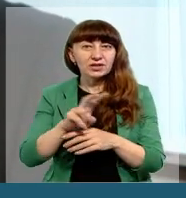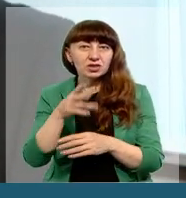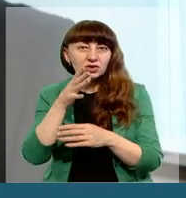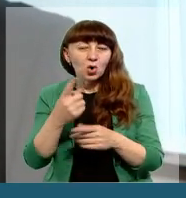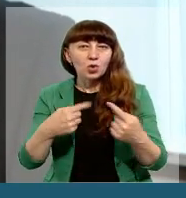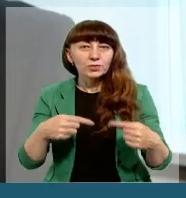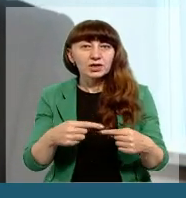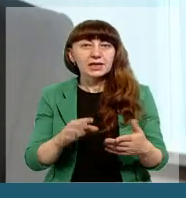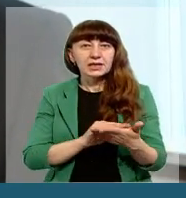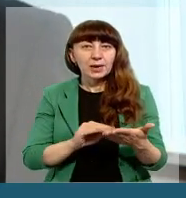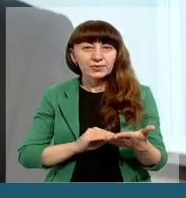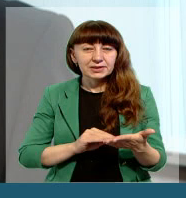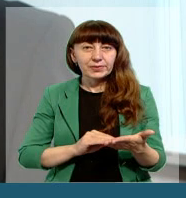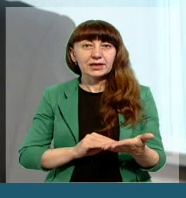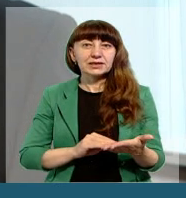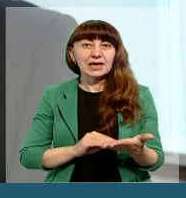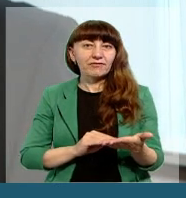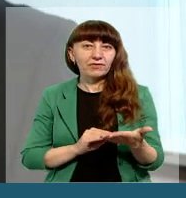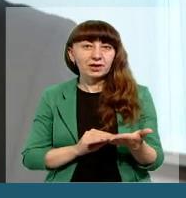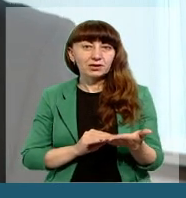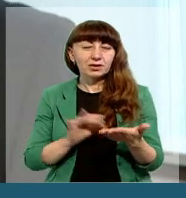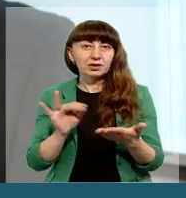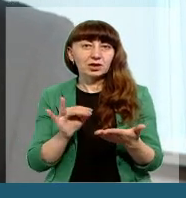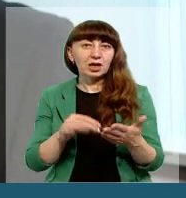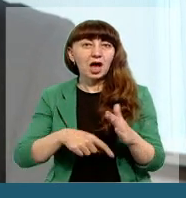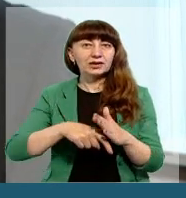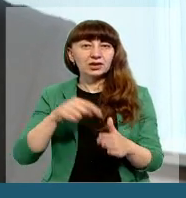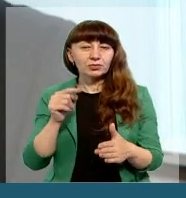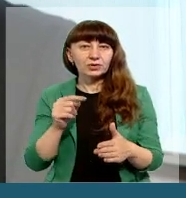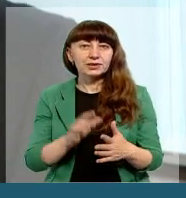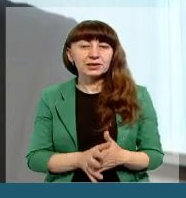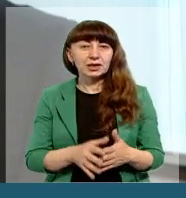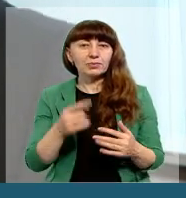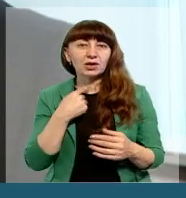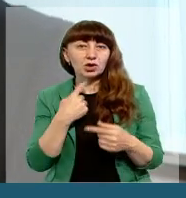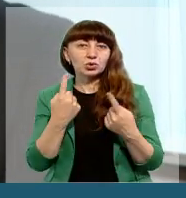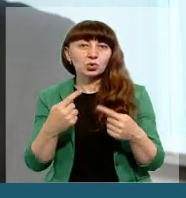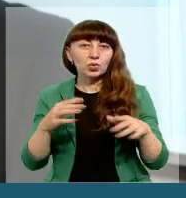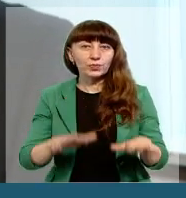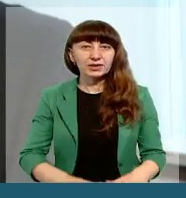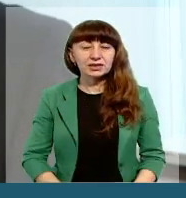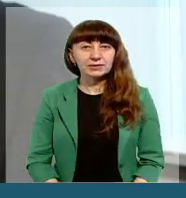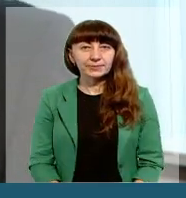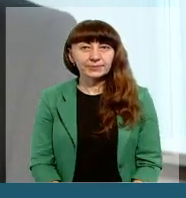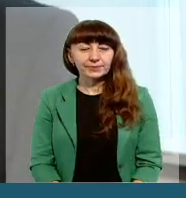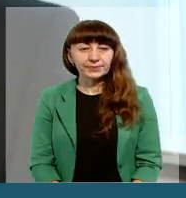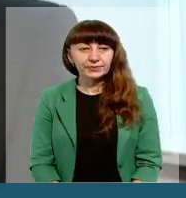участок референдума, написать письменное заявление и получить открепительное удостоверение, также проголосовать на всей территории Республики